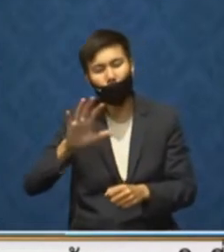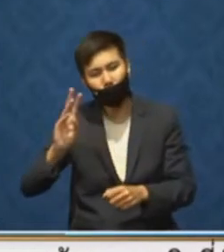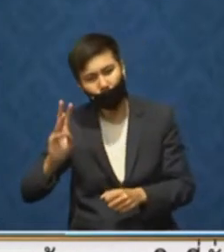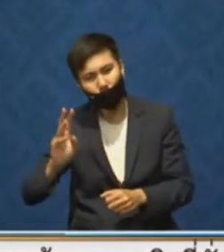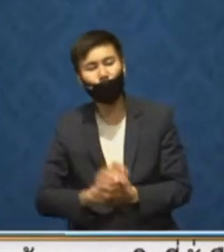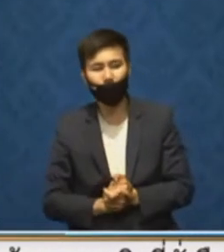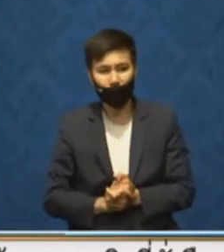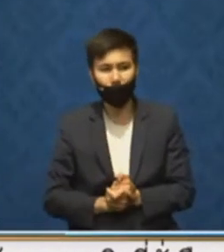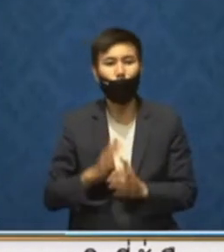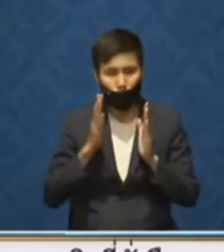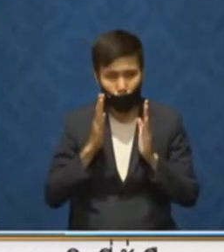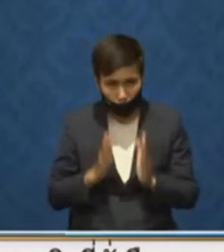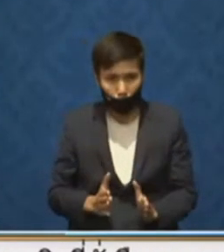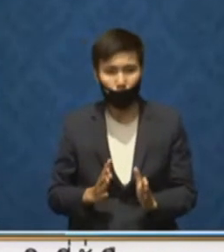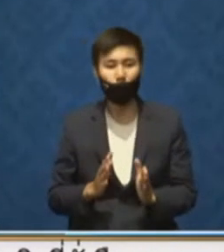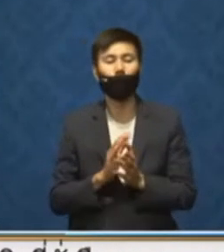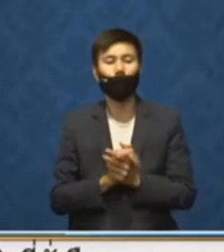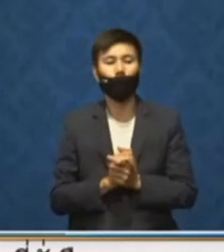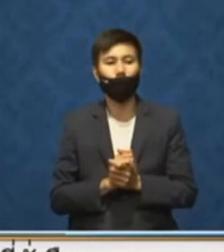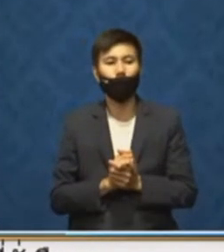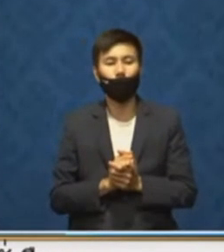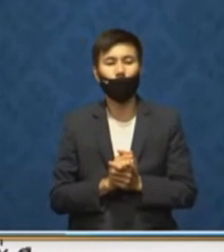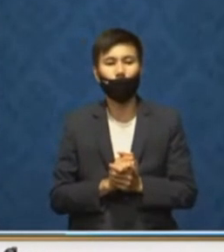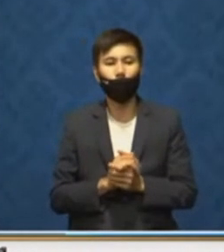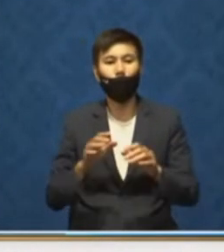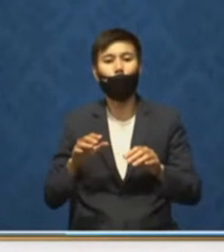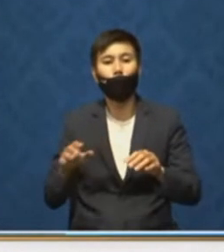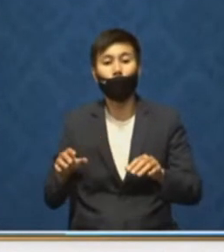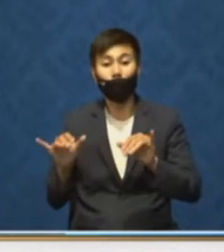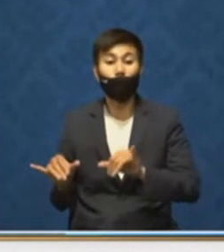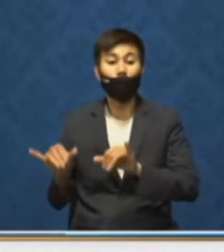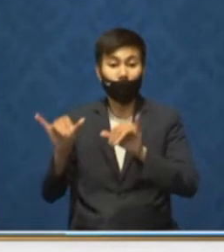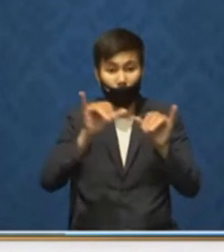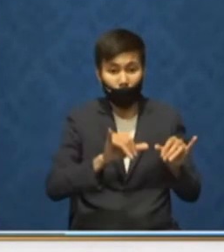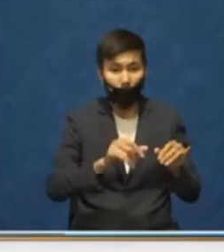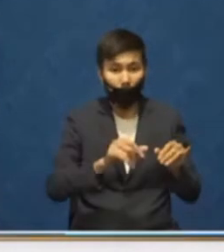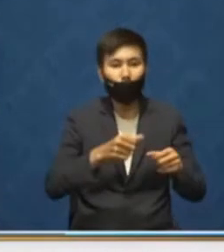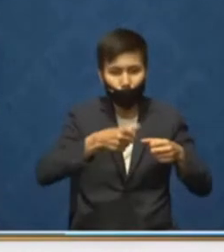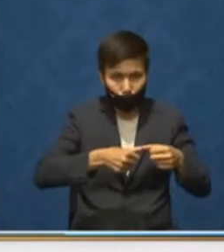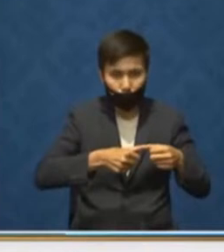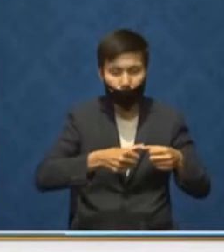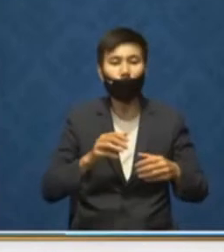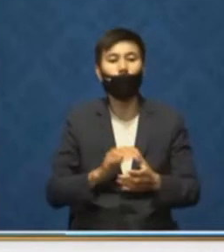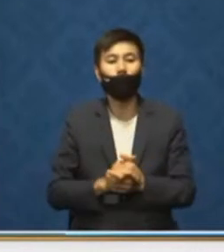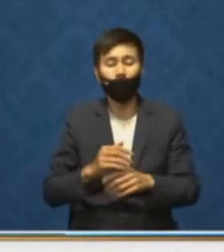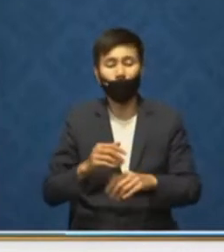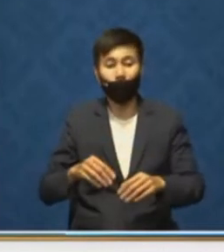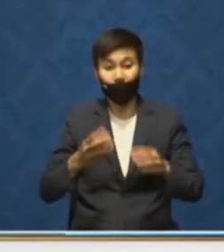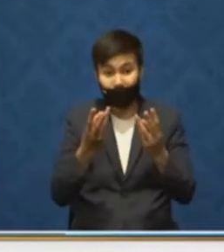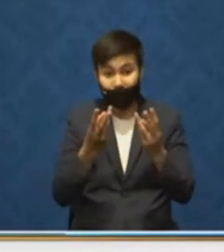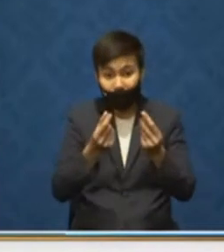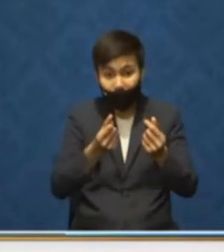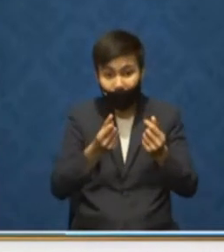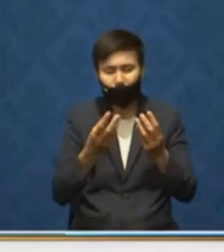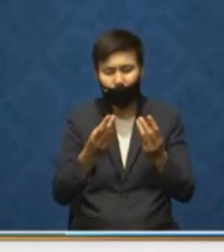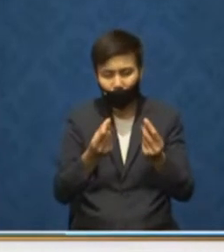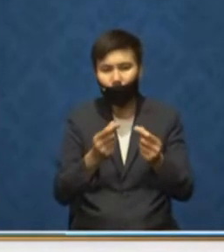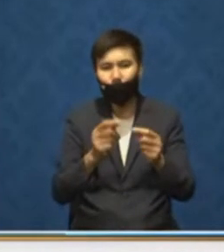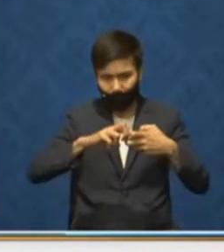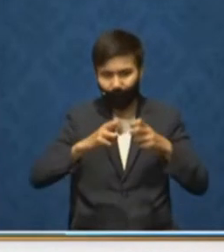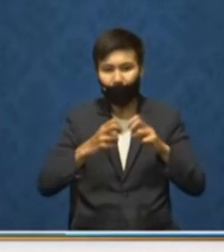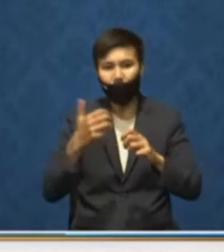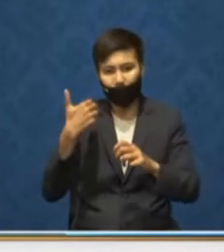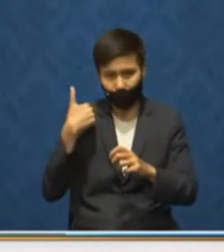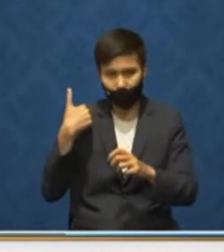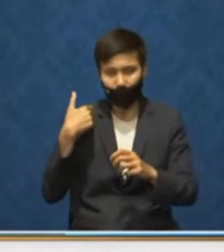คนก็ขยับมาอยู่เลยทำเราเนี่ยนะคะนั้นที่ดินที่กันไว้มีก็มีปัญหาการยงเหล้ายาก็มีปัญหาอีก